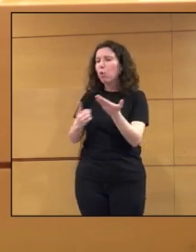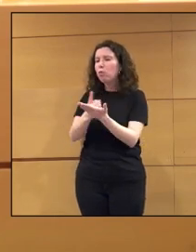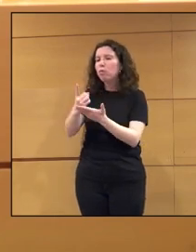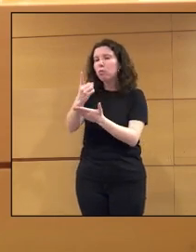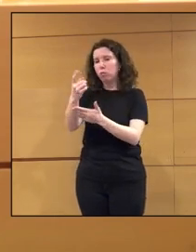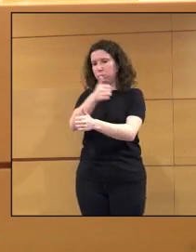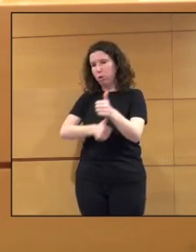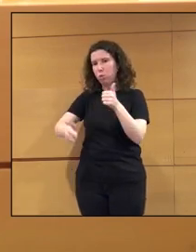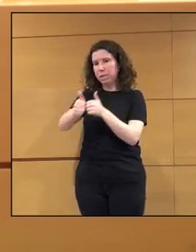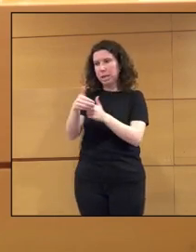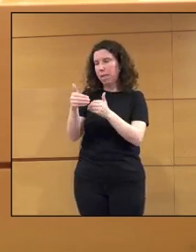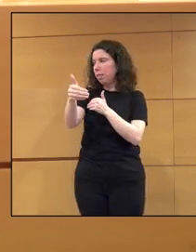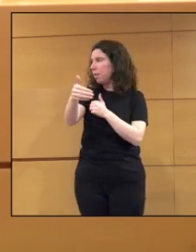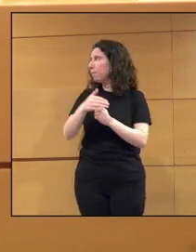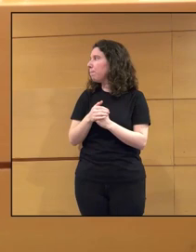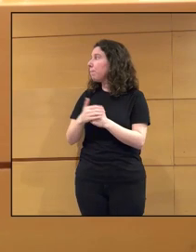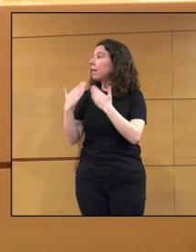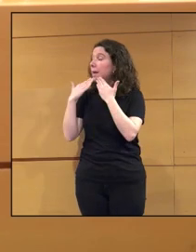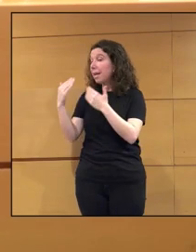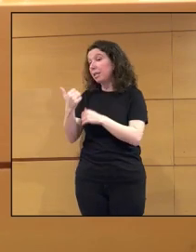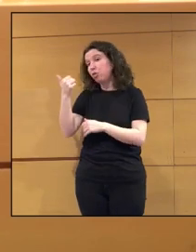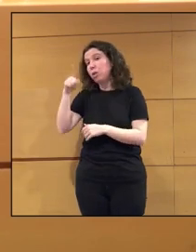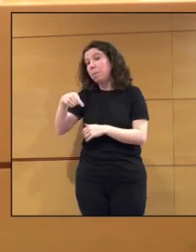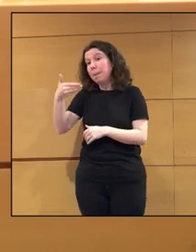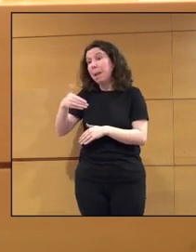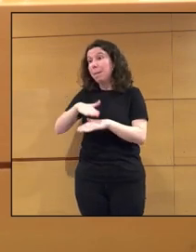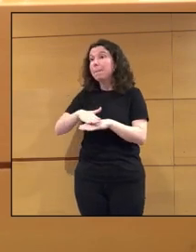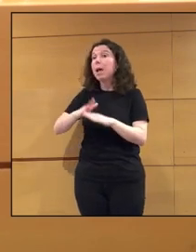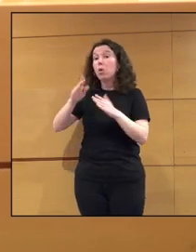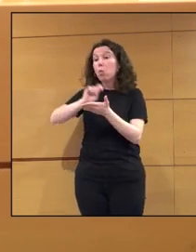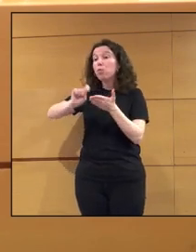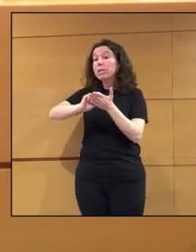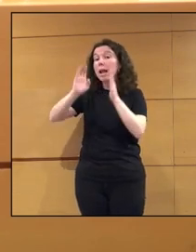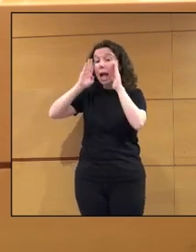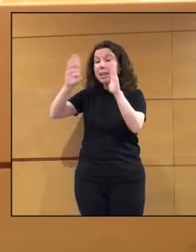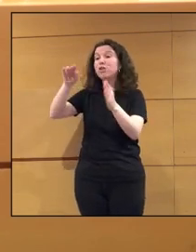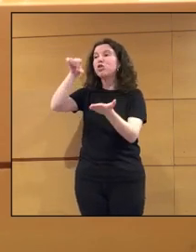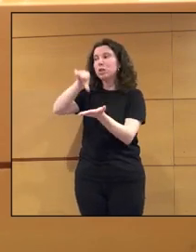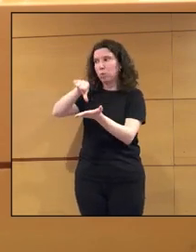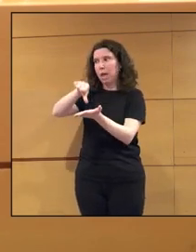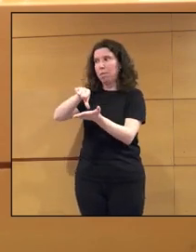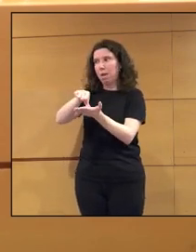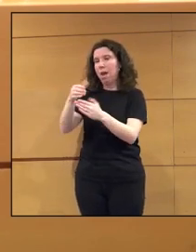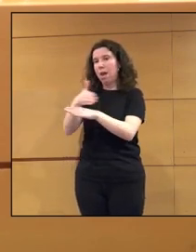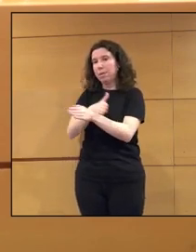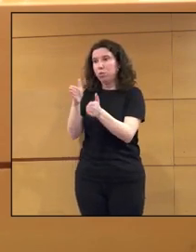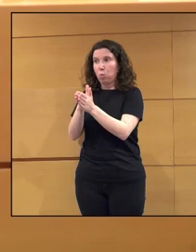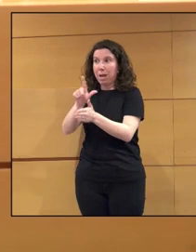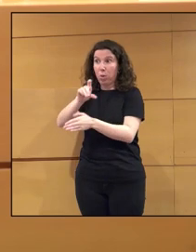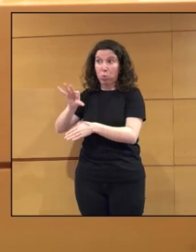Gràcies. Gràcies. Això ens servirà també per les oficines d'atenció ciutadana, que li deia Lluís, prenem nota, que ens vindrà molt